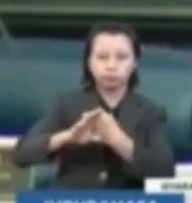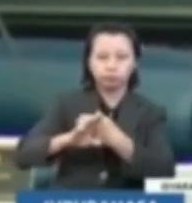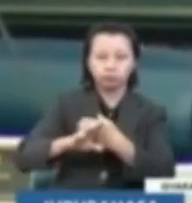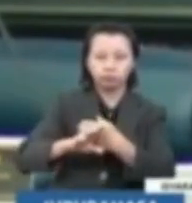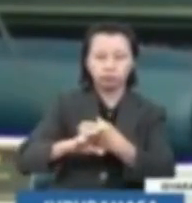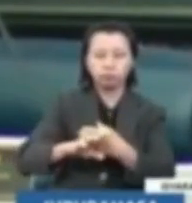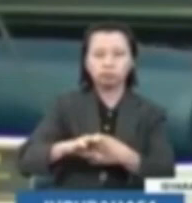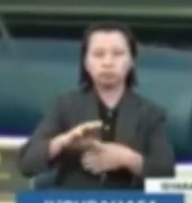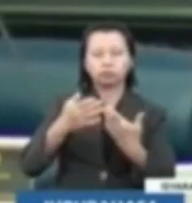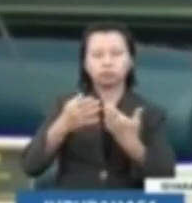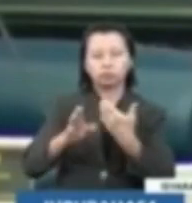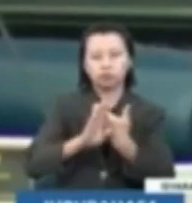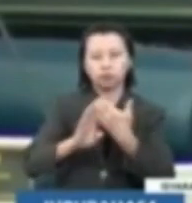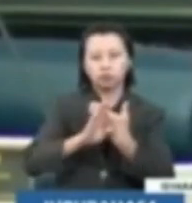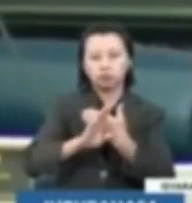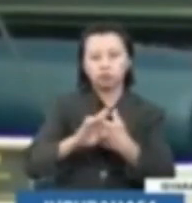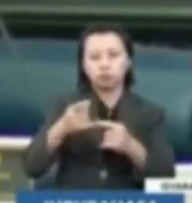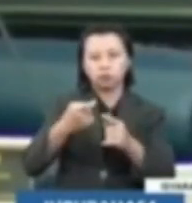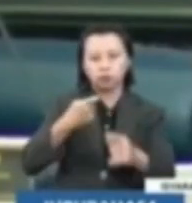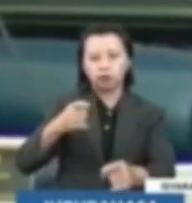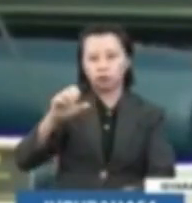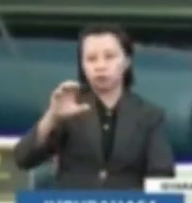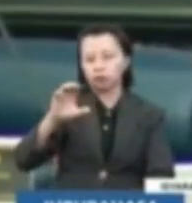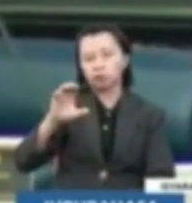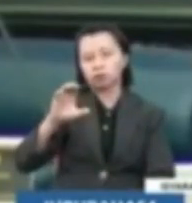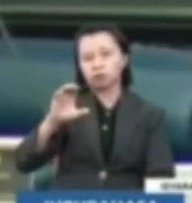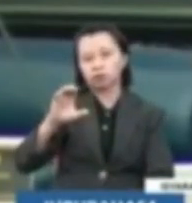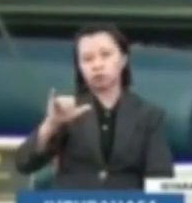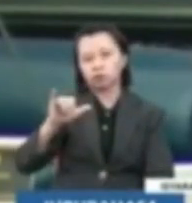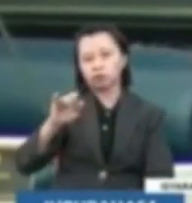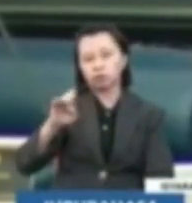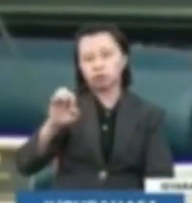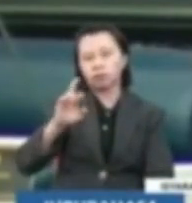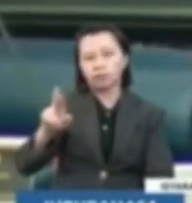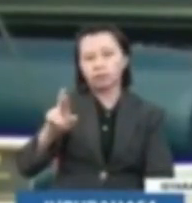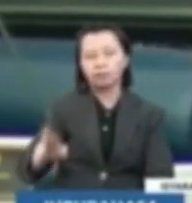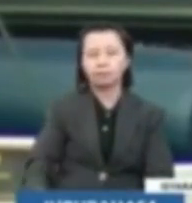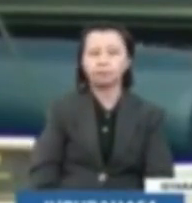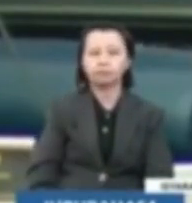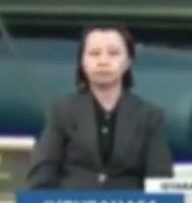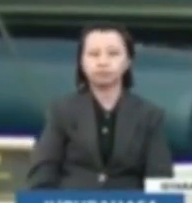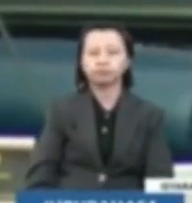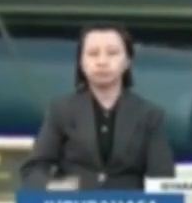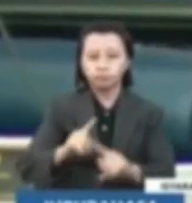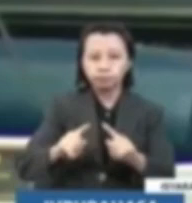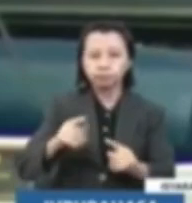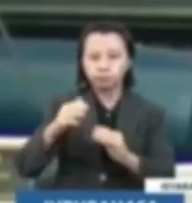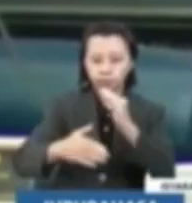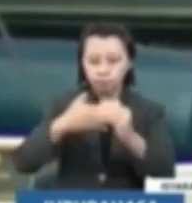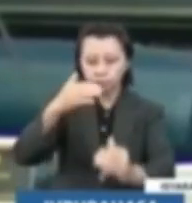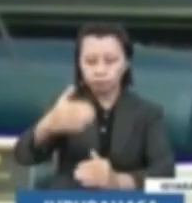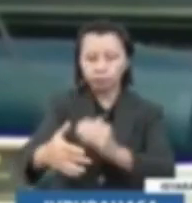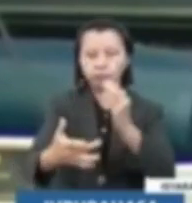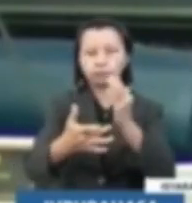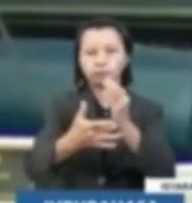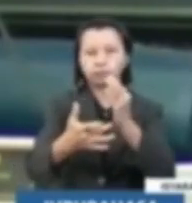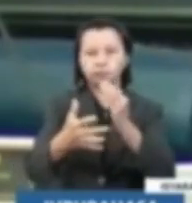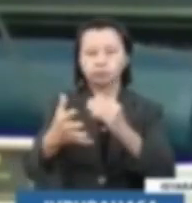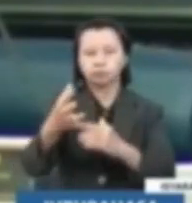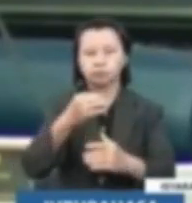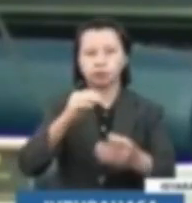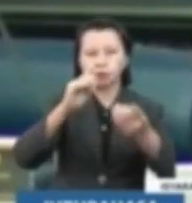cyber dan kekurangan daripada segi boleh skala. Namun demikian, kemajuan teknologi dan